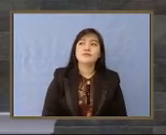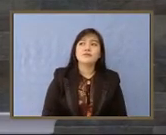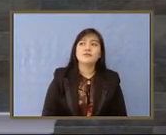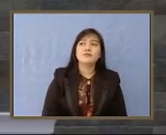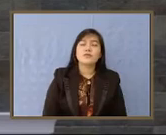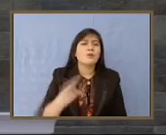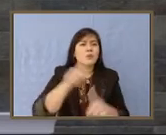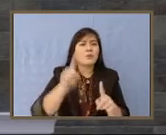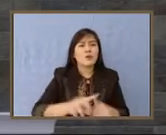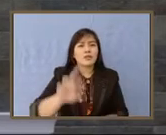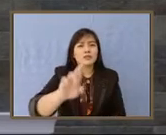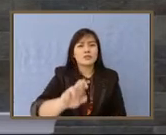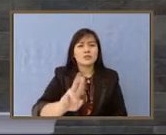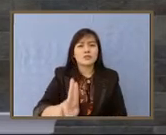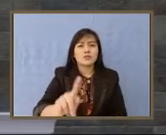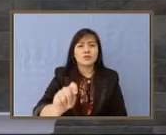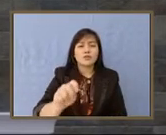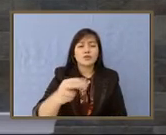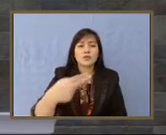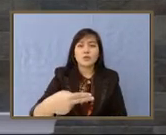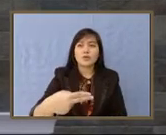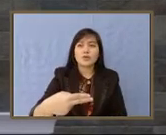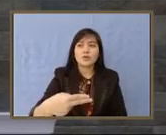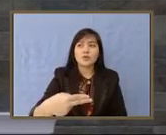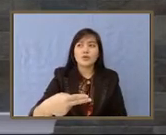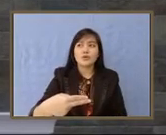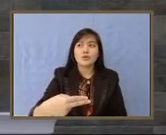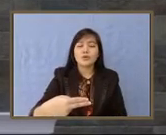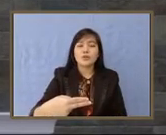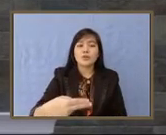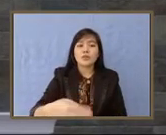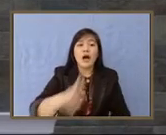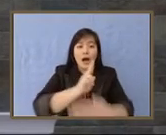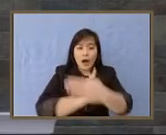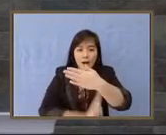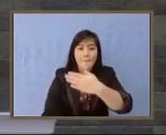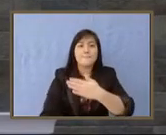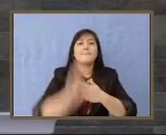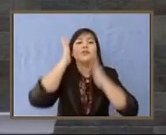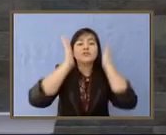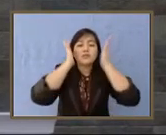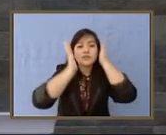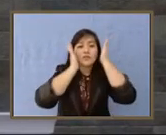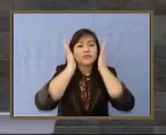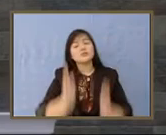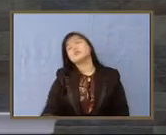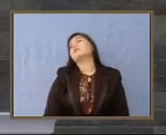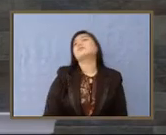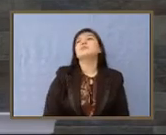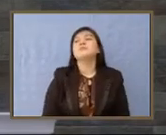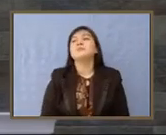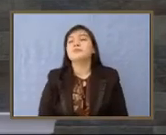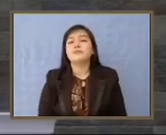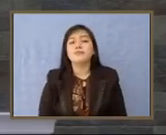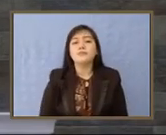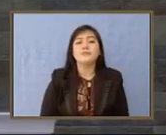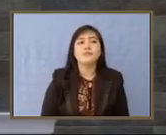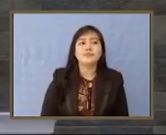At it talks about Ruth's lowly service. Lowly service. So, makikita po natin